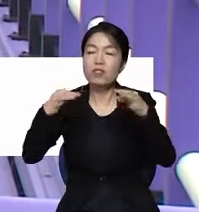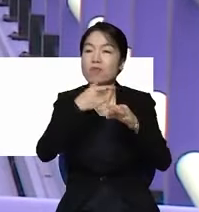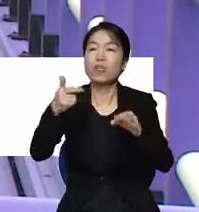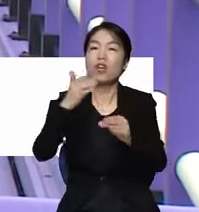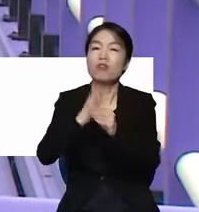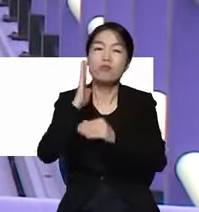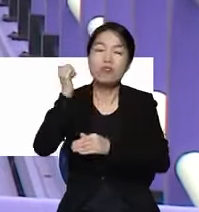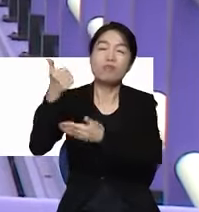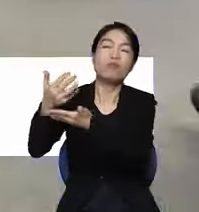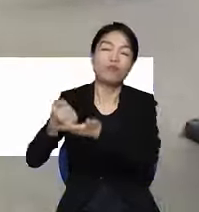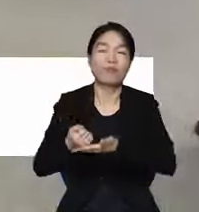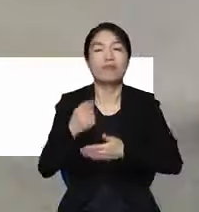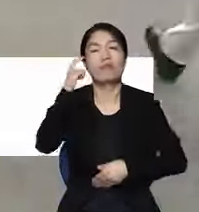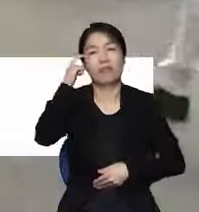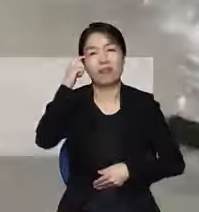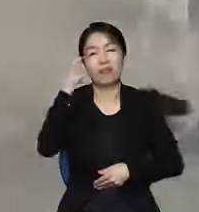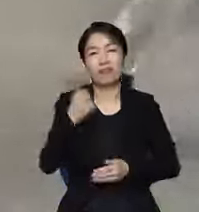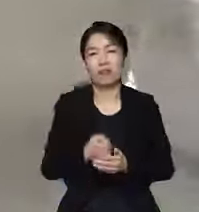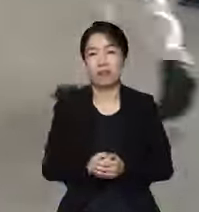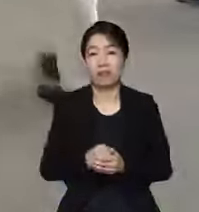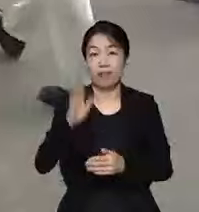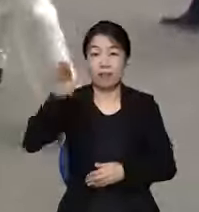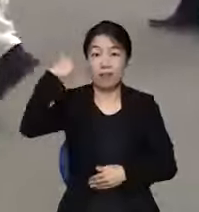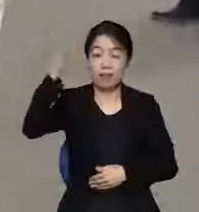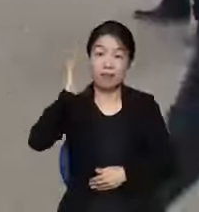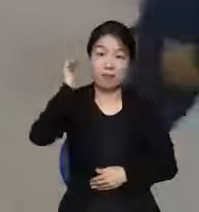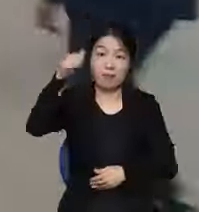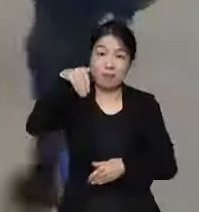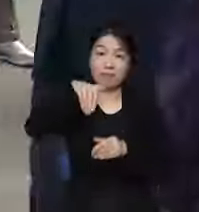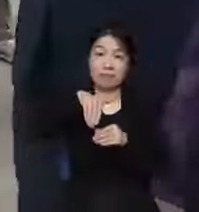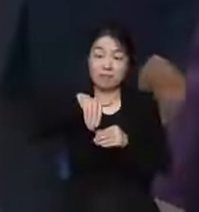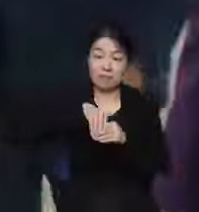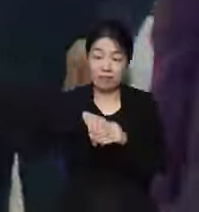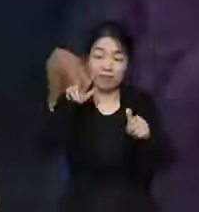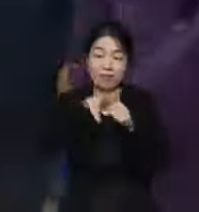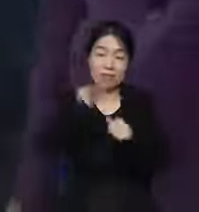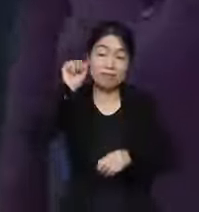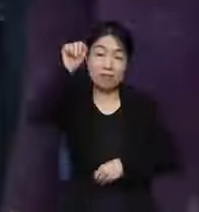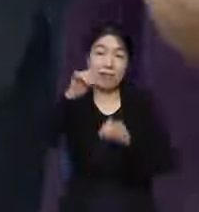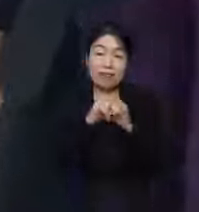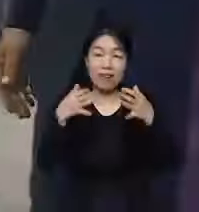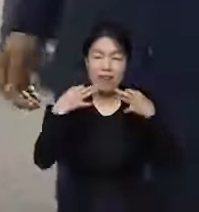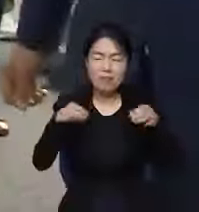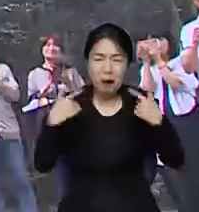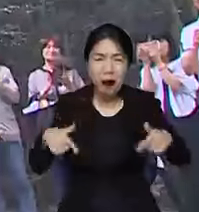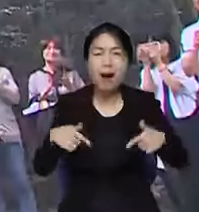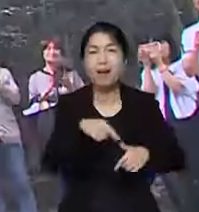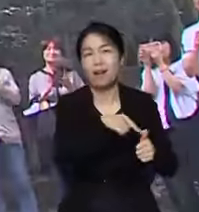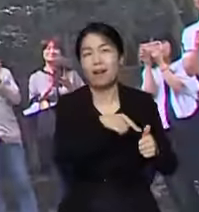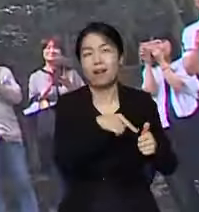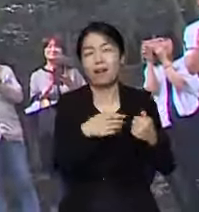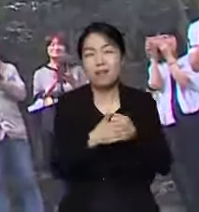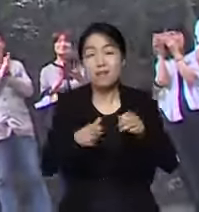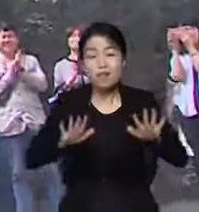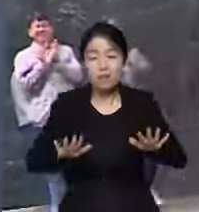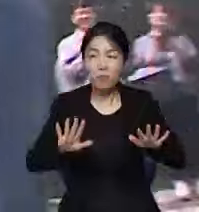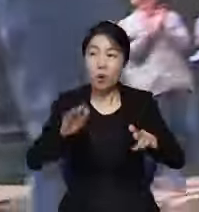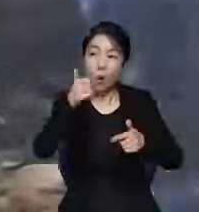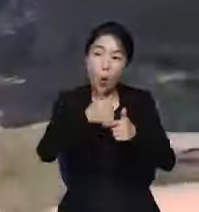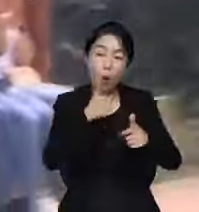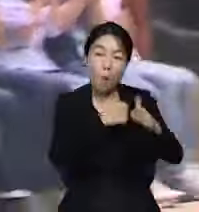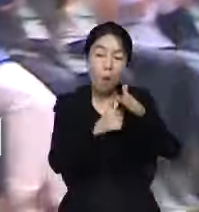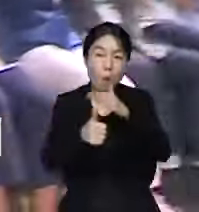대통령께서 주셨다고 생각을 합니다. 차기 대권 주자로 빠지지 않고 거론되는 김동연 경기지사. 최근 잇따라 호남을